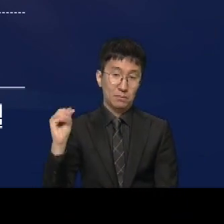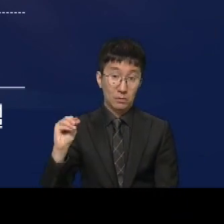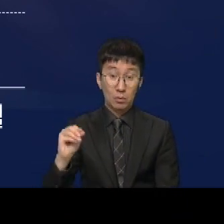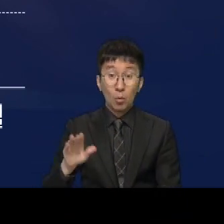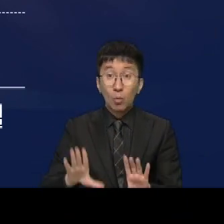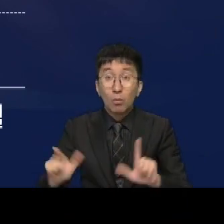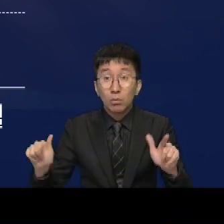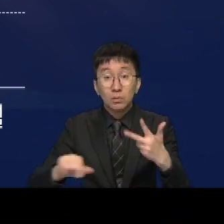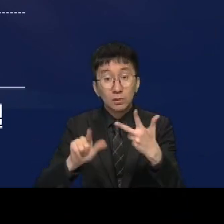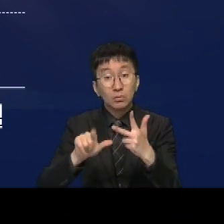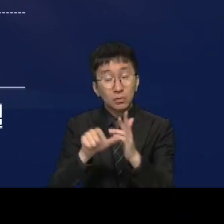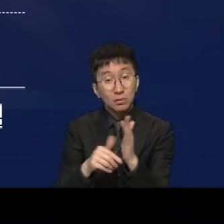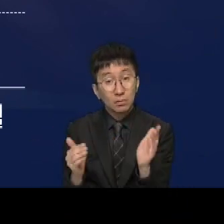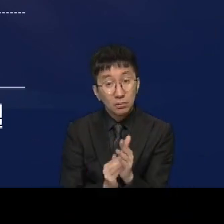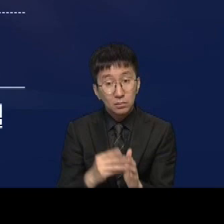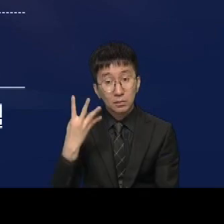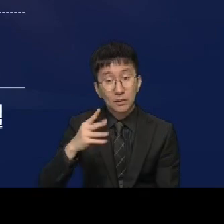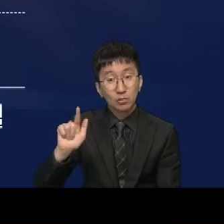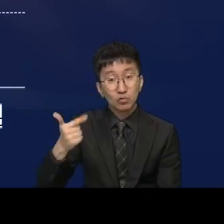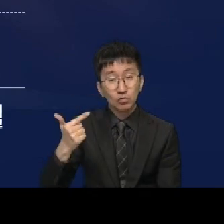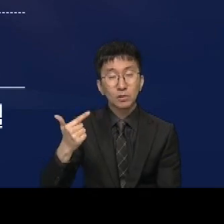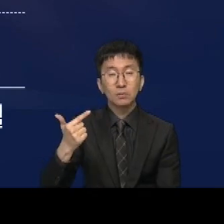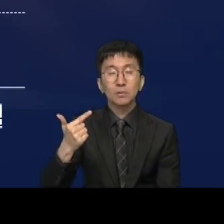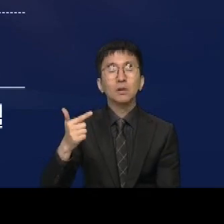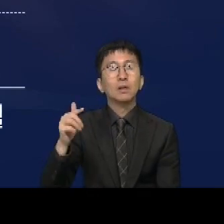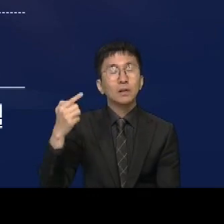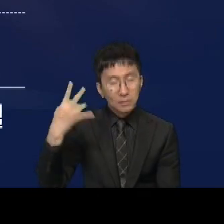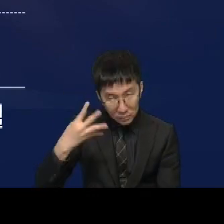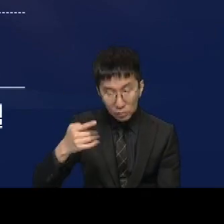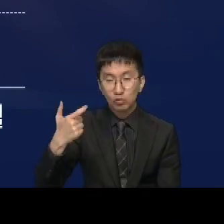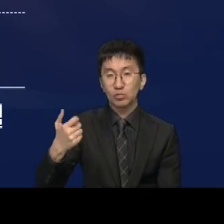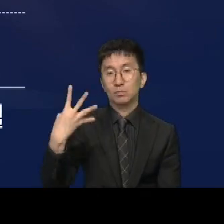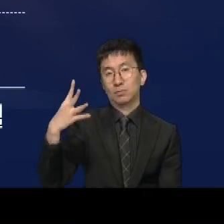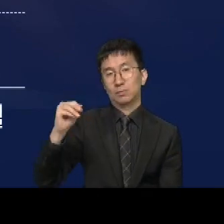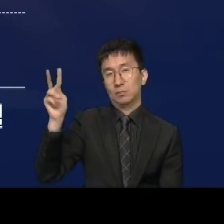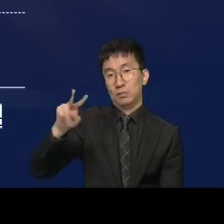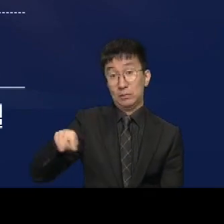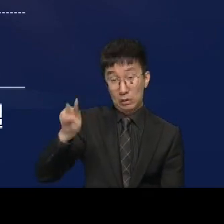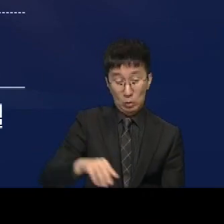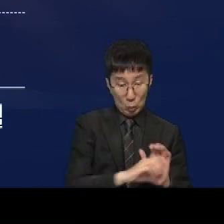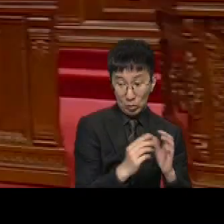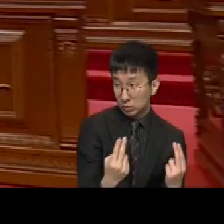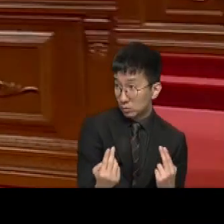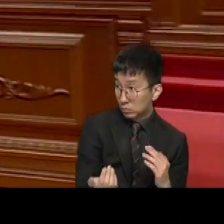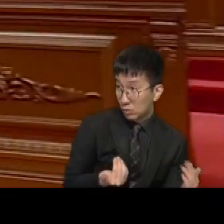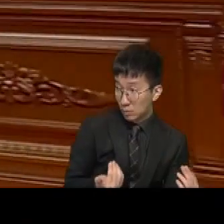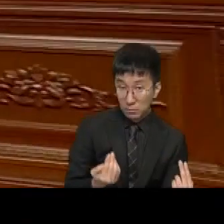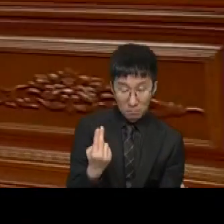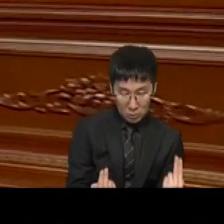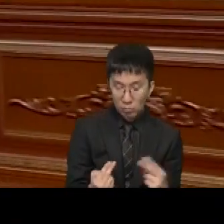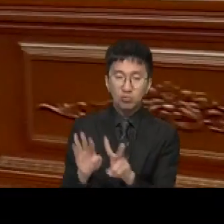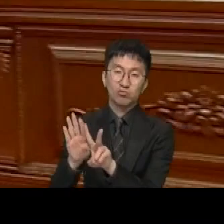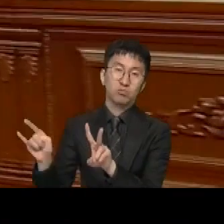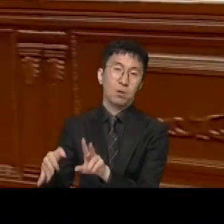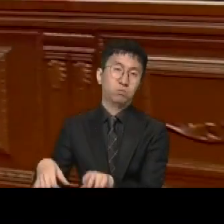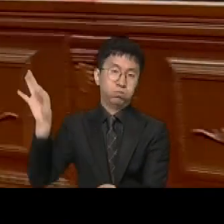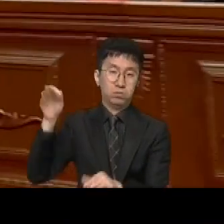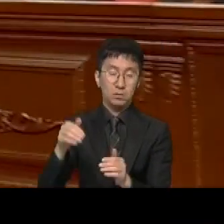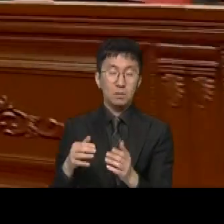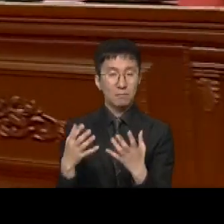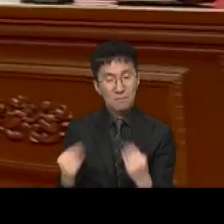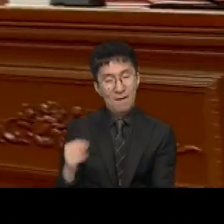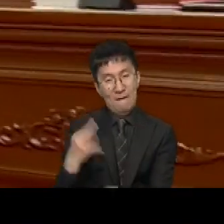7월까지 4,064만 달러 규모로 코로나 이전보다도 배 가까이 늘었습니다. 특히 시계